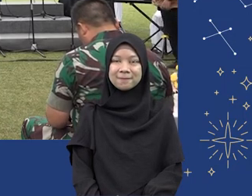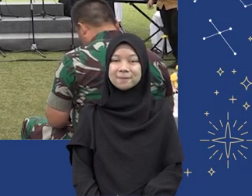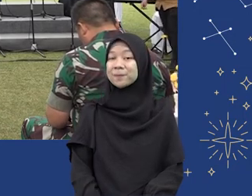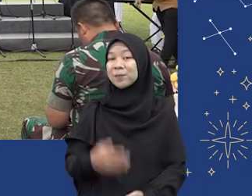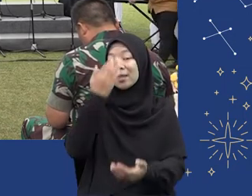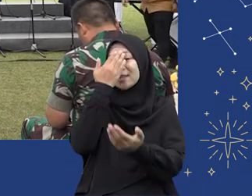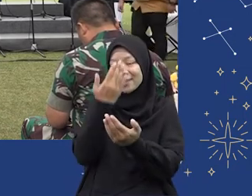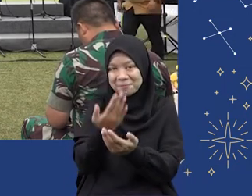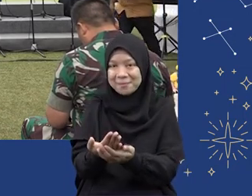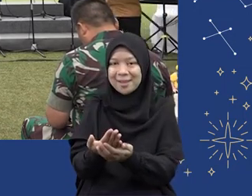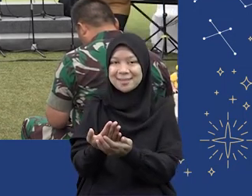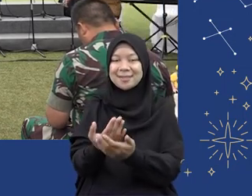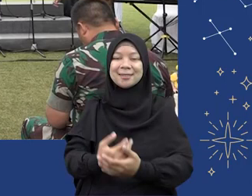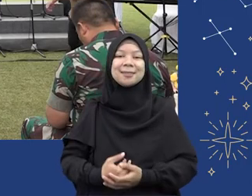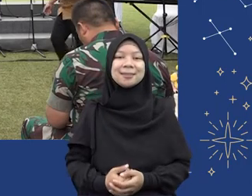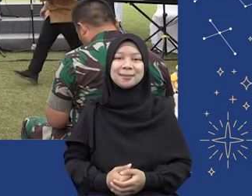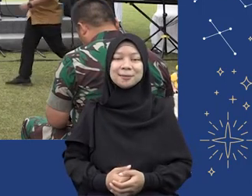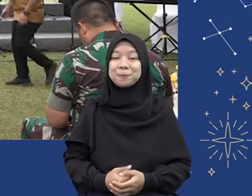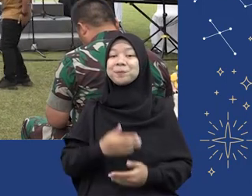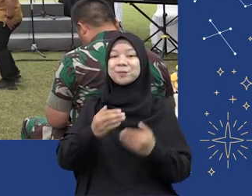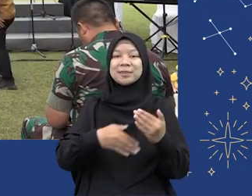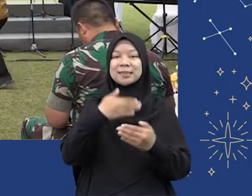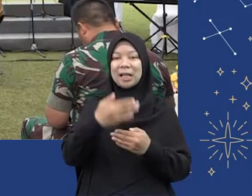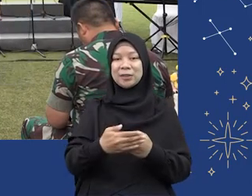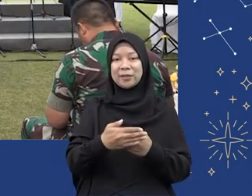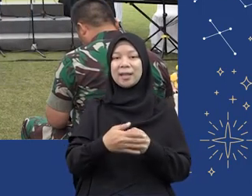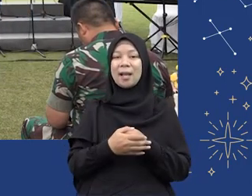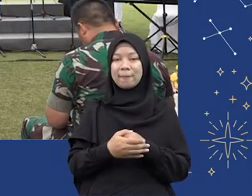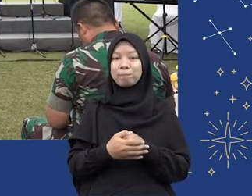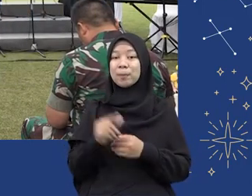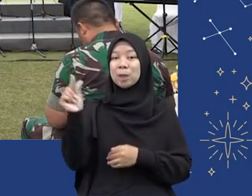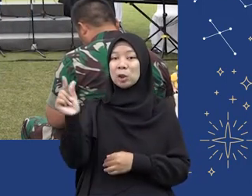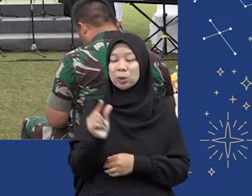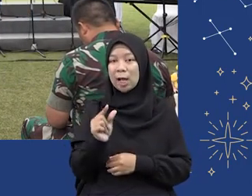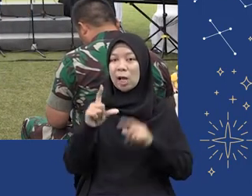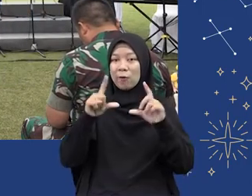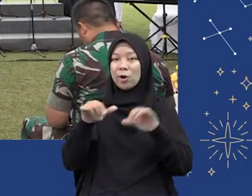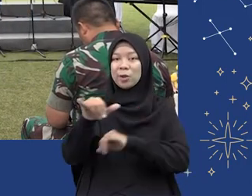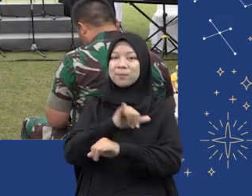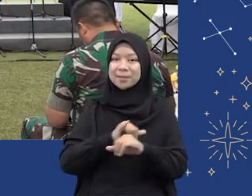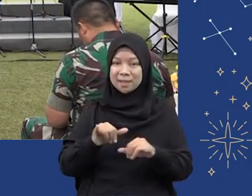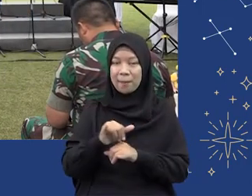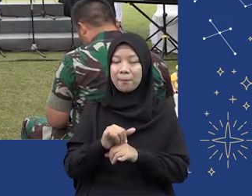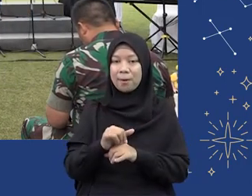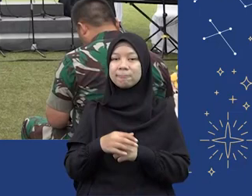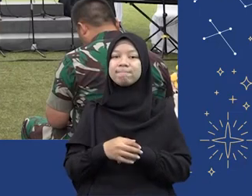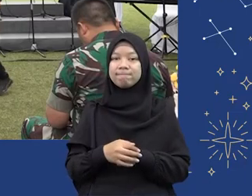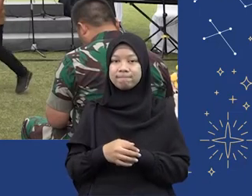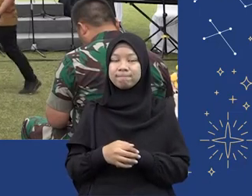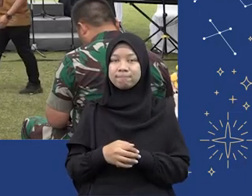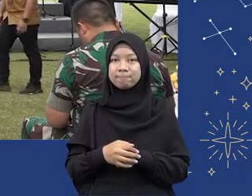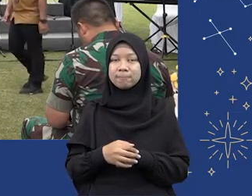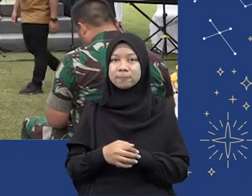Terima kasih kami ucapkan Selanjutnya kami mengundang untuk berfoto bersama hadirin sekalian untuk